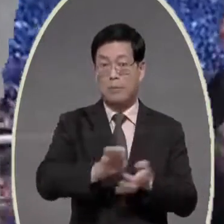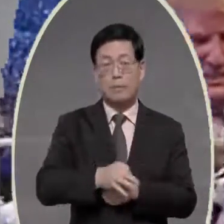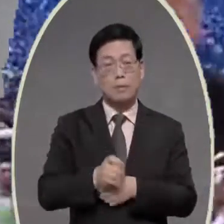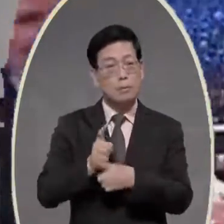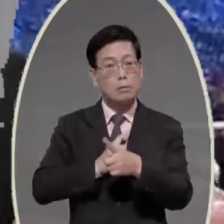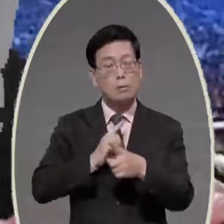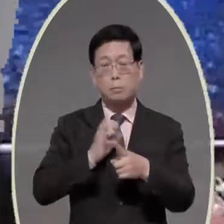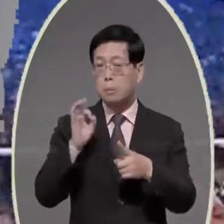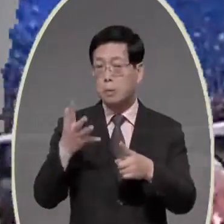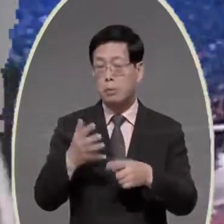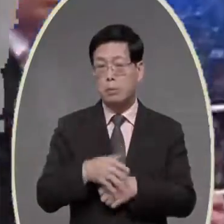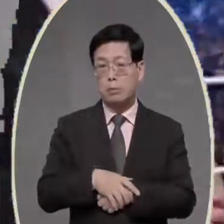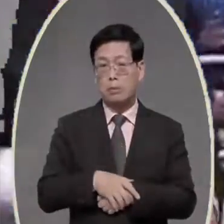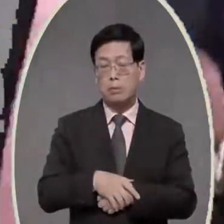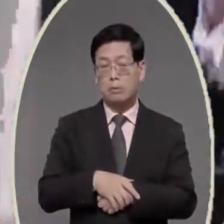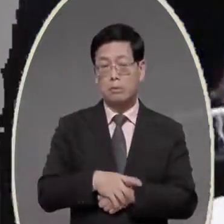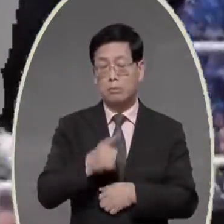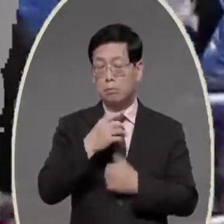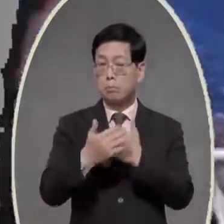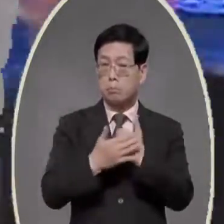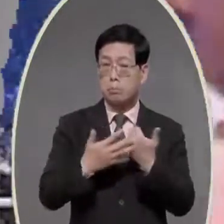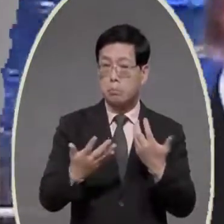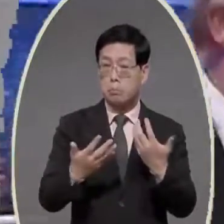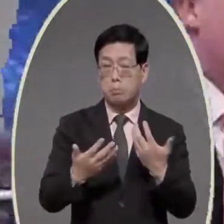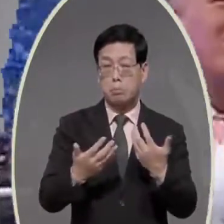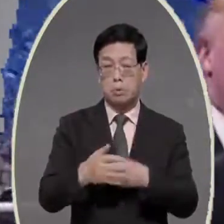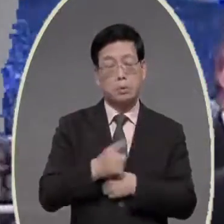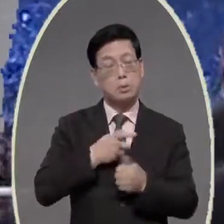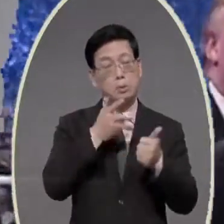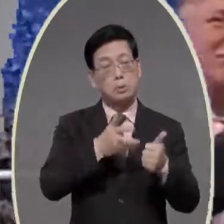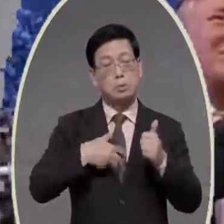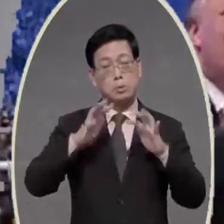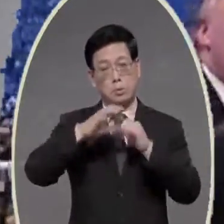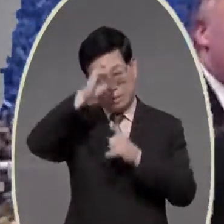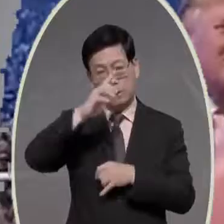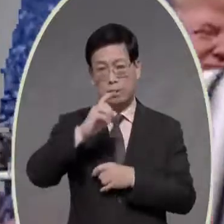你为什么不让你要去试问一下国民党